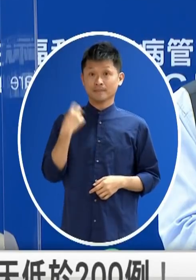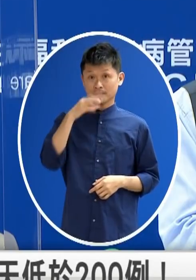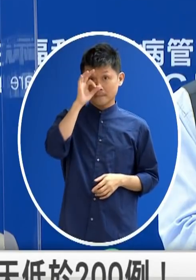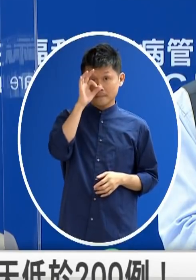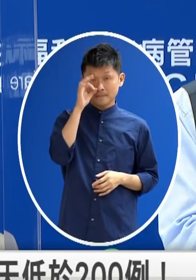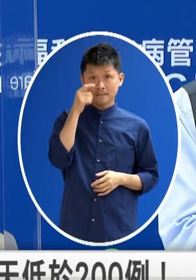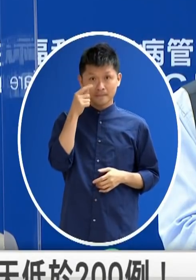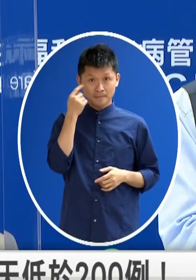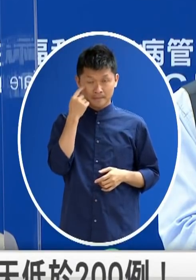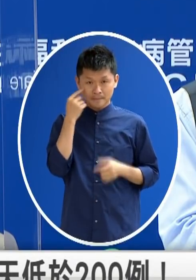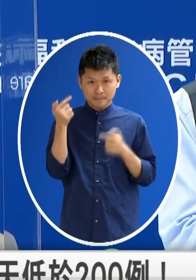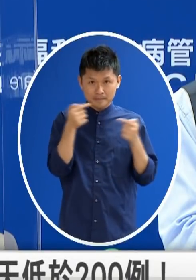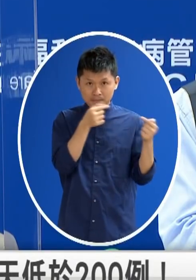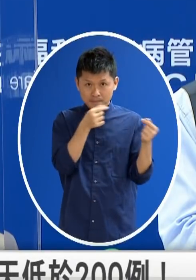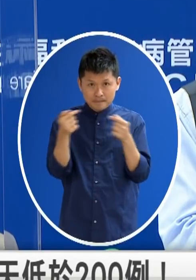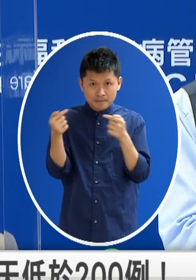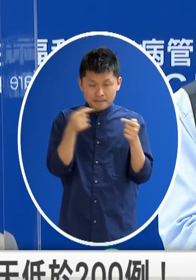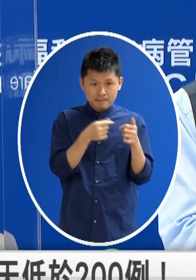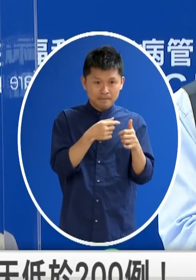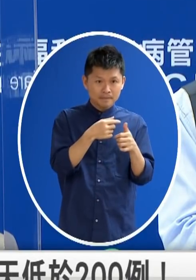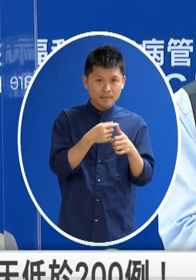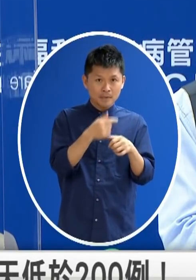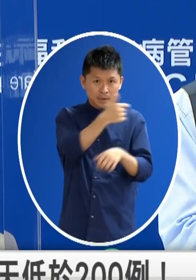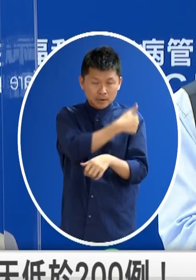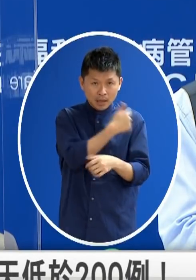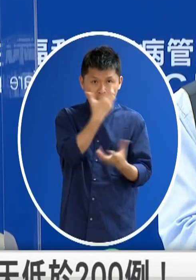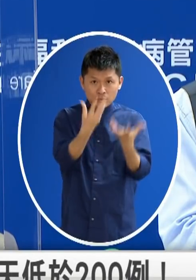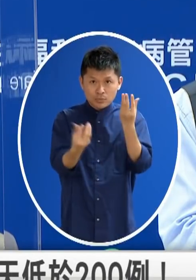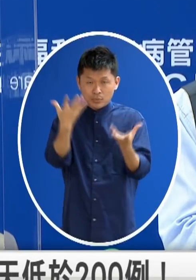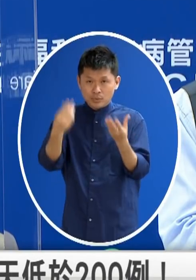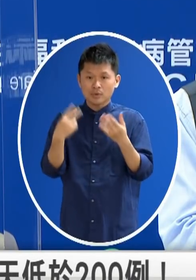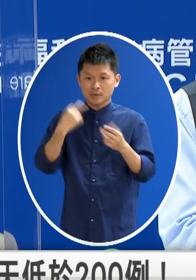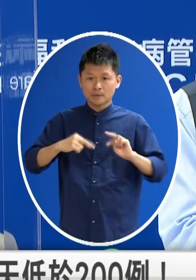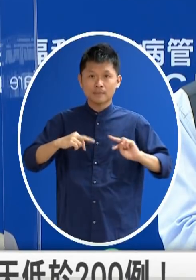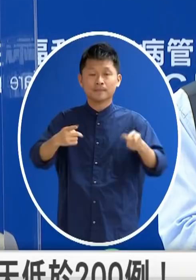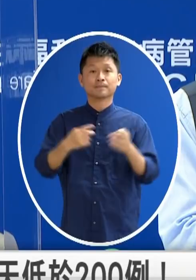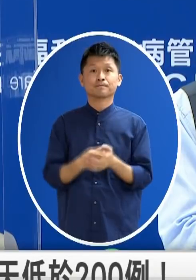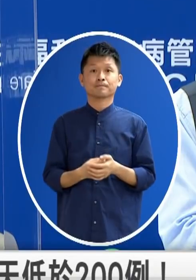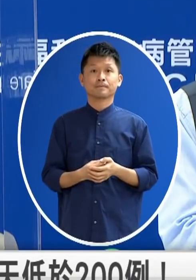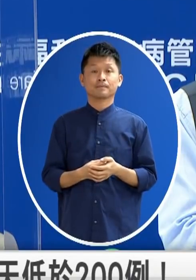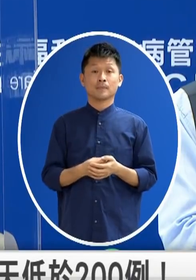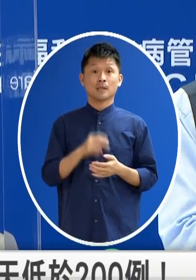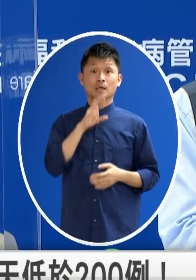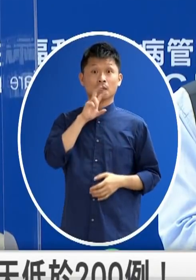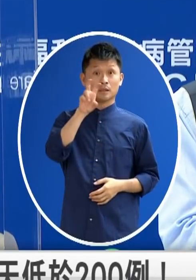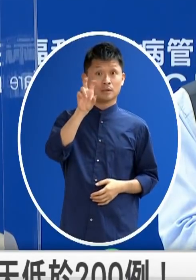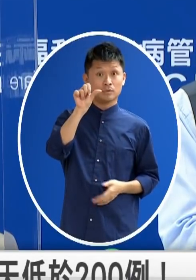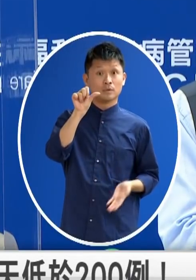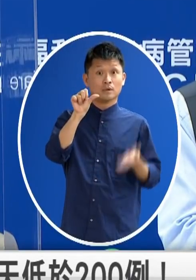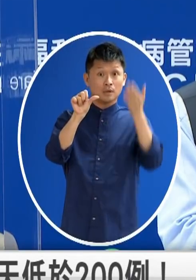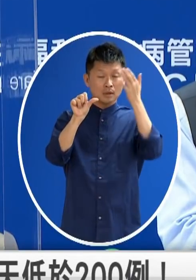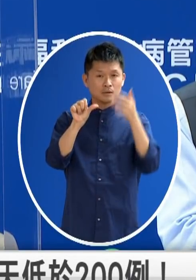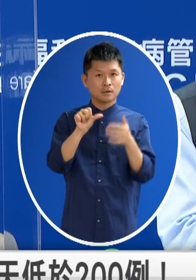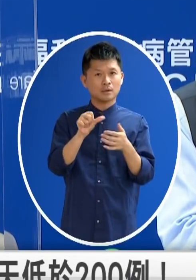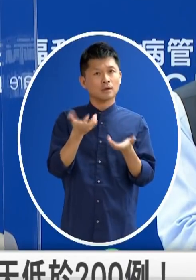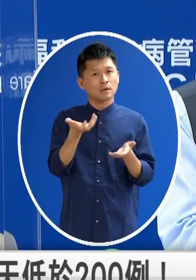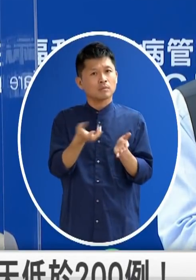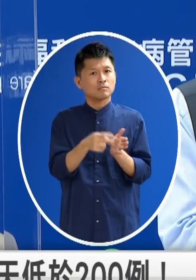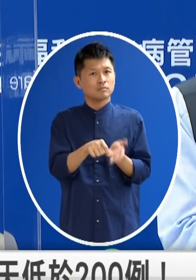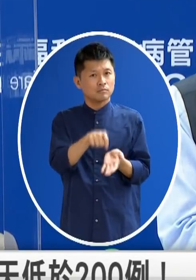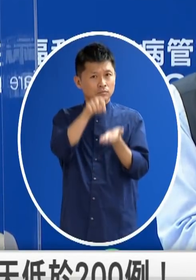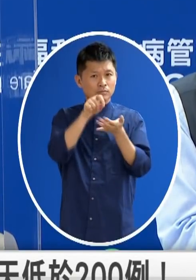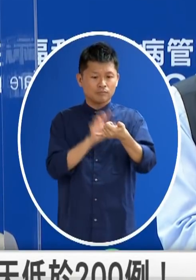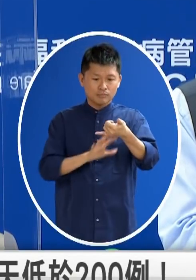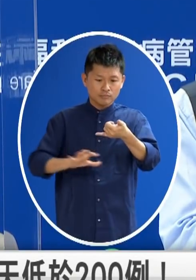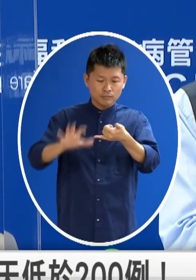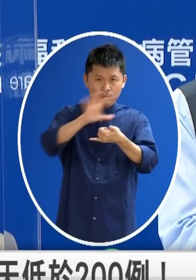情况，然后再做一些调配。说现在124万剂里面，分配到75岁以上的，大概就我讲的，大概